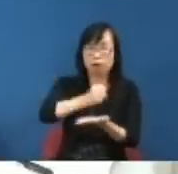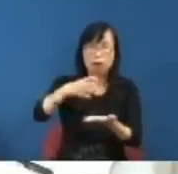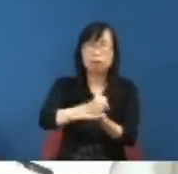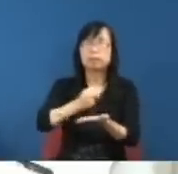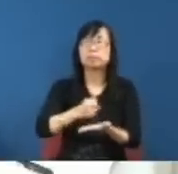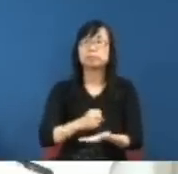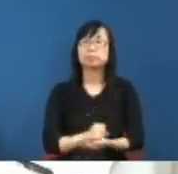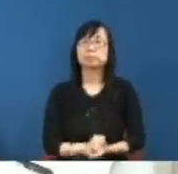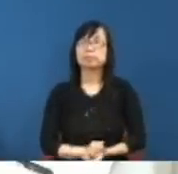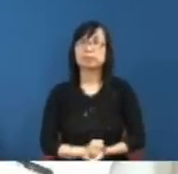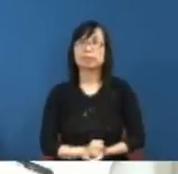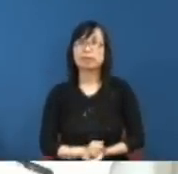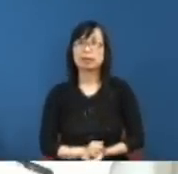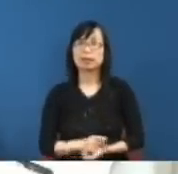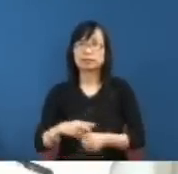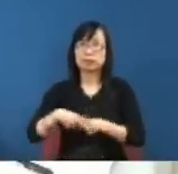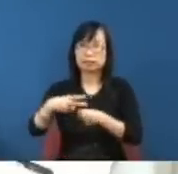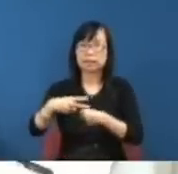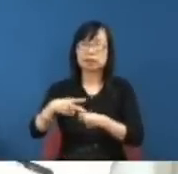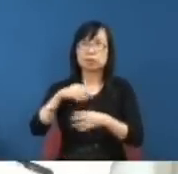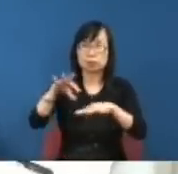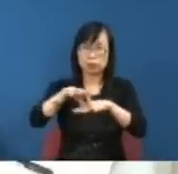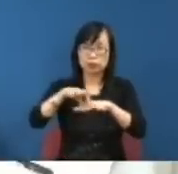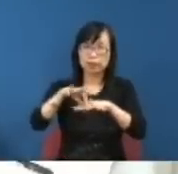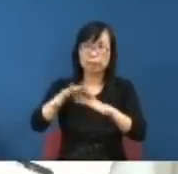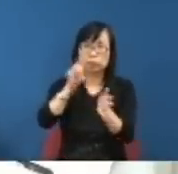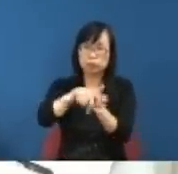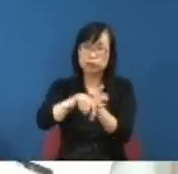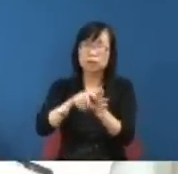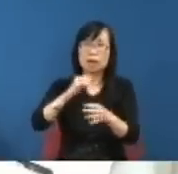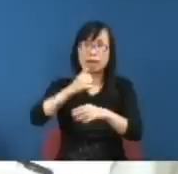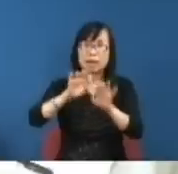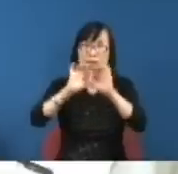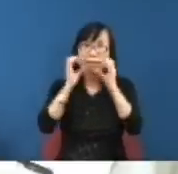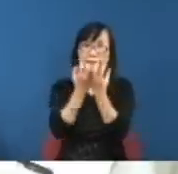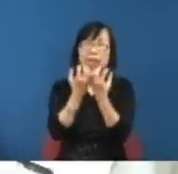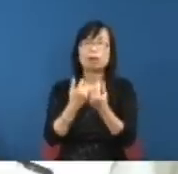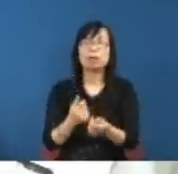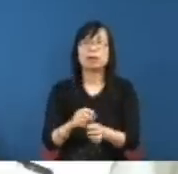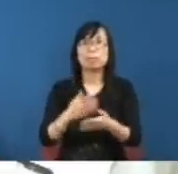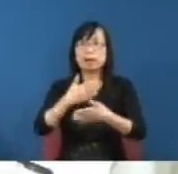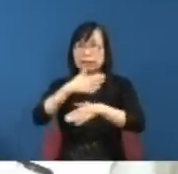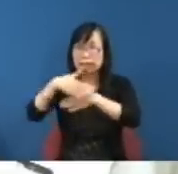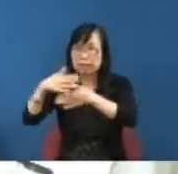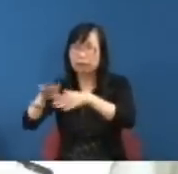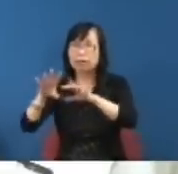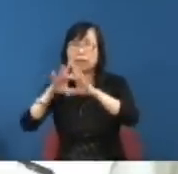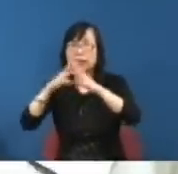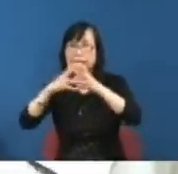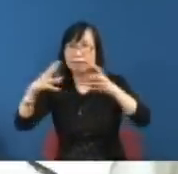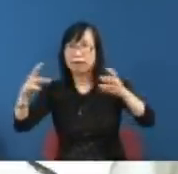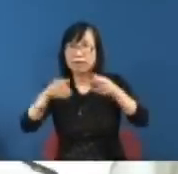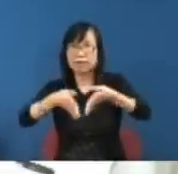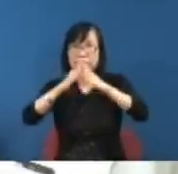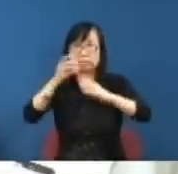話對於金融機構啊，對於呢個其他大企業嘅合併啊，或者做一